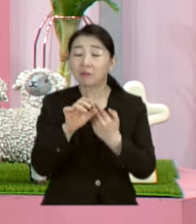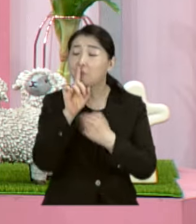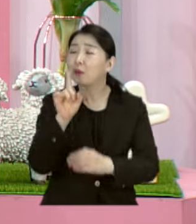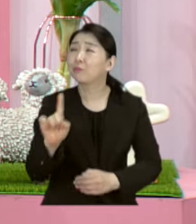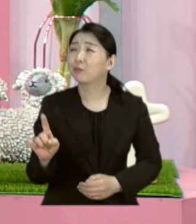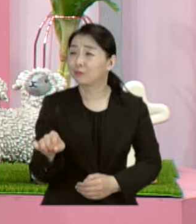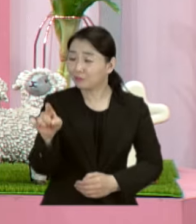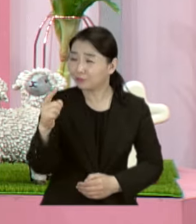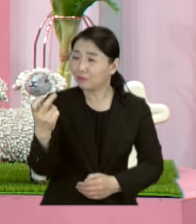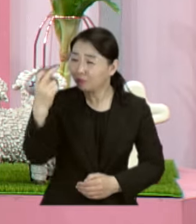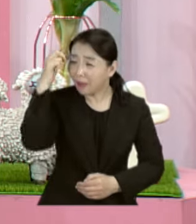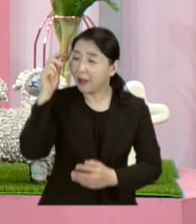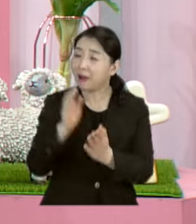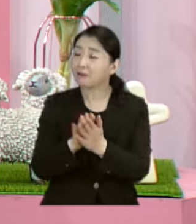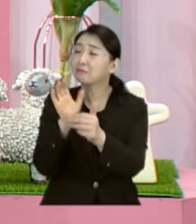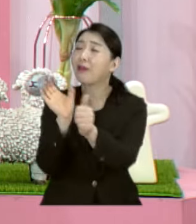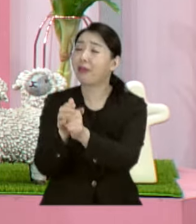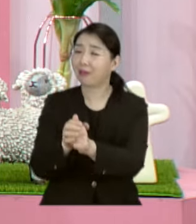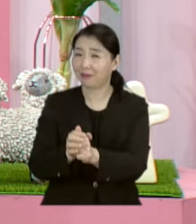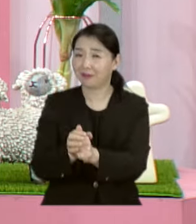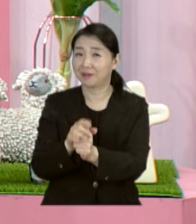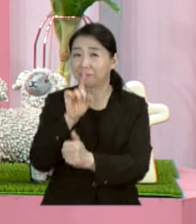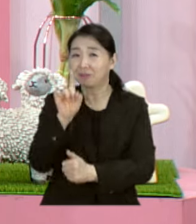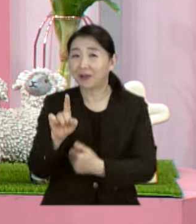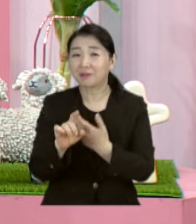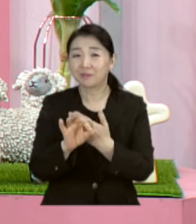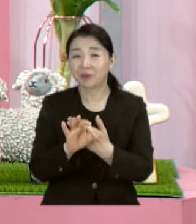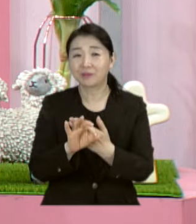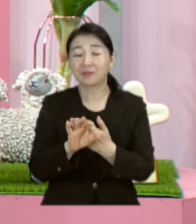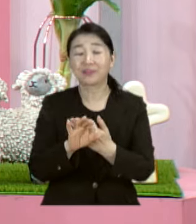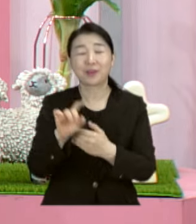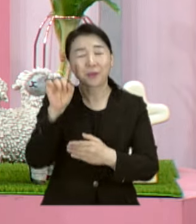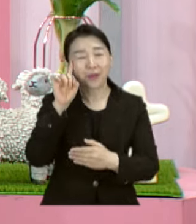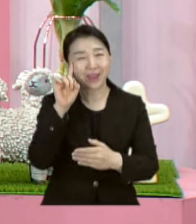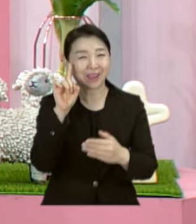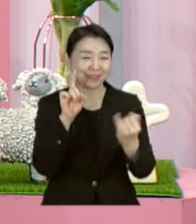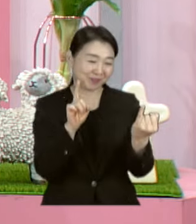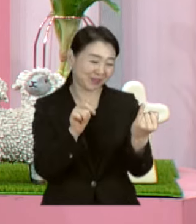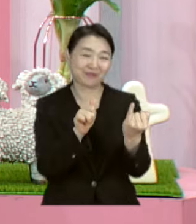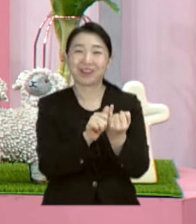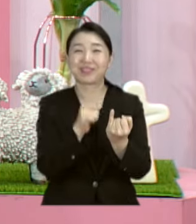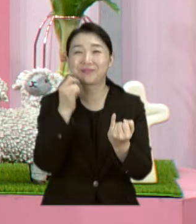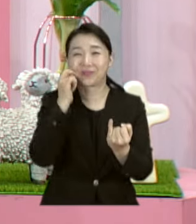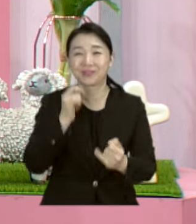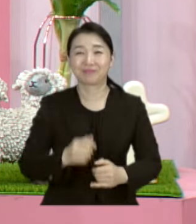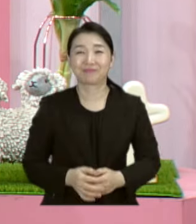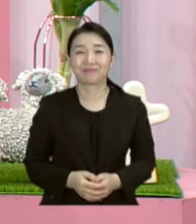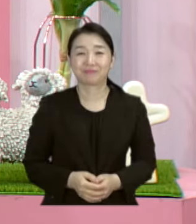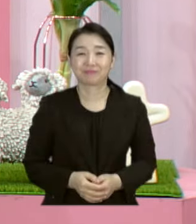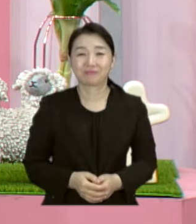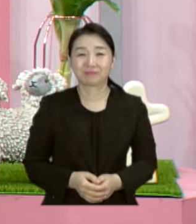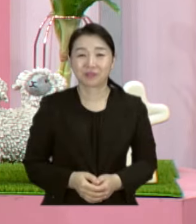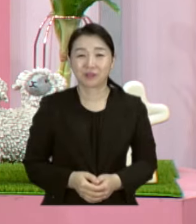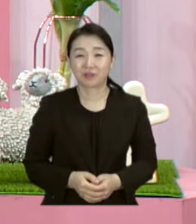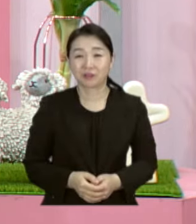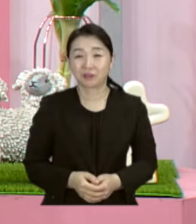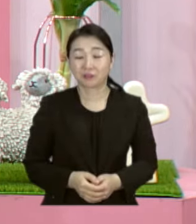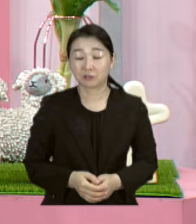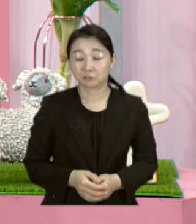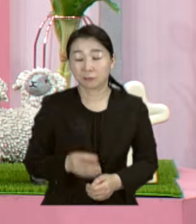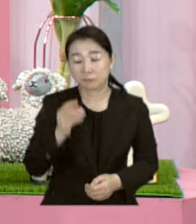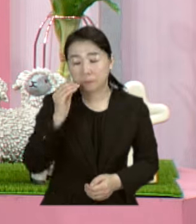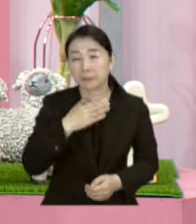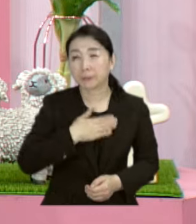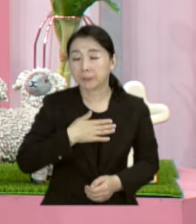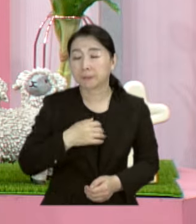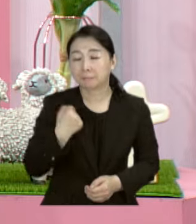또 책임이 있는 거 아닙니까? 장자의 책임이 있는데 만약에 제가 그때 무슨 소리야? 그거는 형님이 하시오라고 했으면 아무